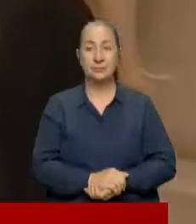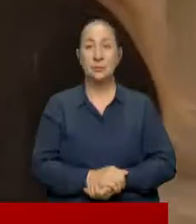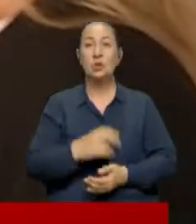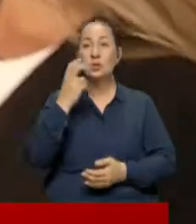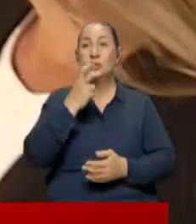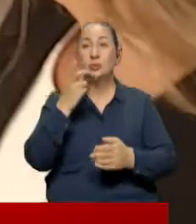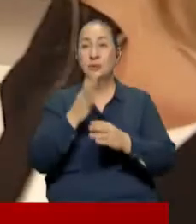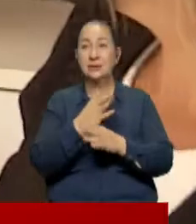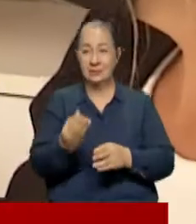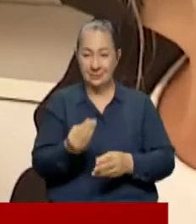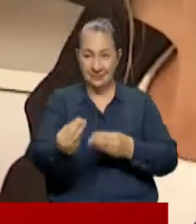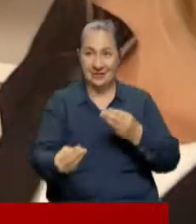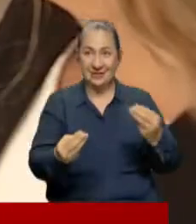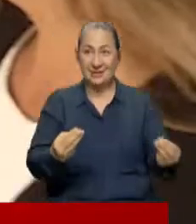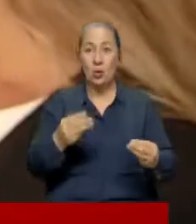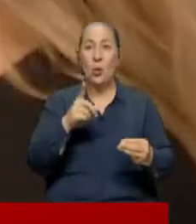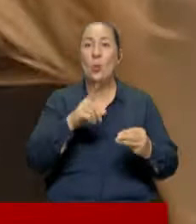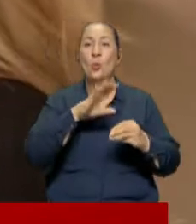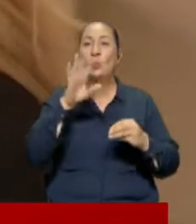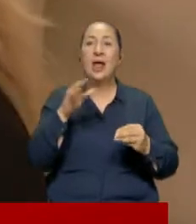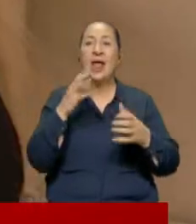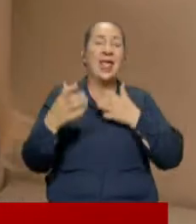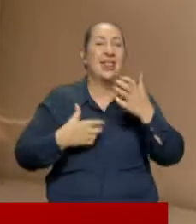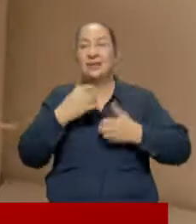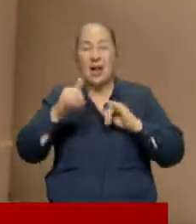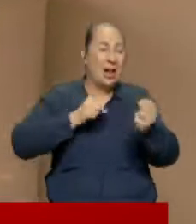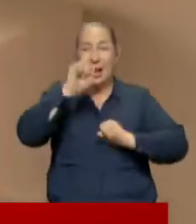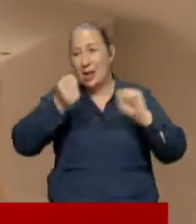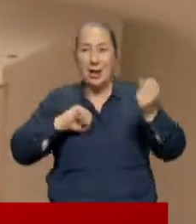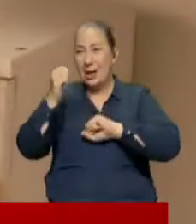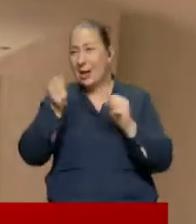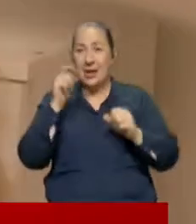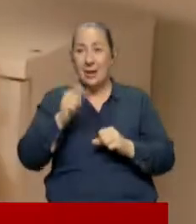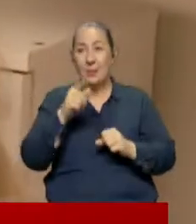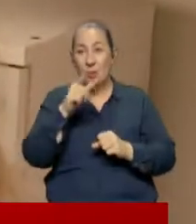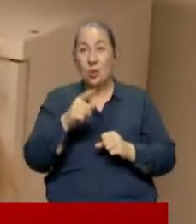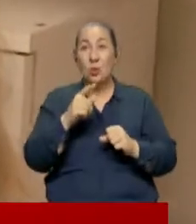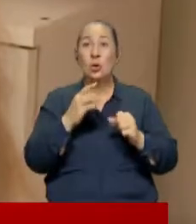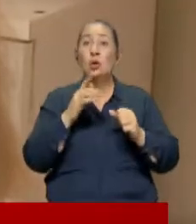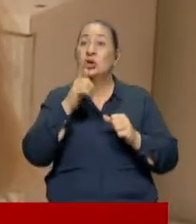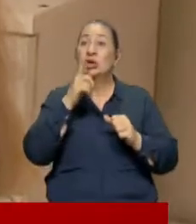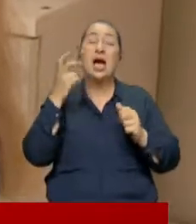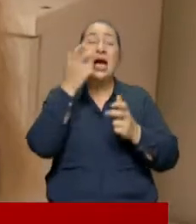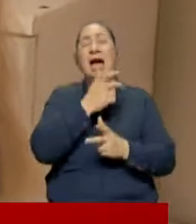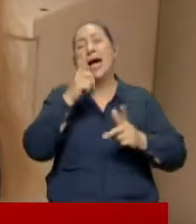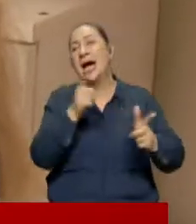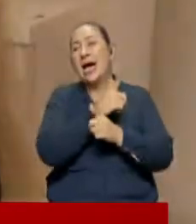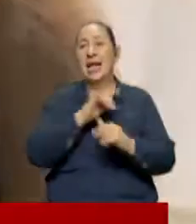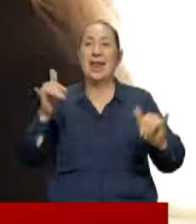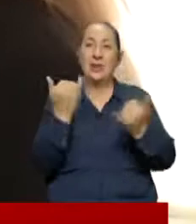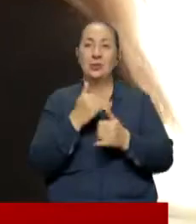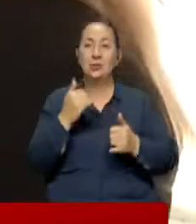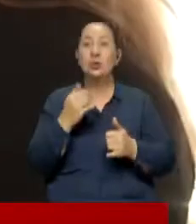Müzik aletlerimizi ellerine verdiğimiz zaman o bütün enerjilerini atmak için bunları mutlaka kullanıyorlar. Yüksek sesle şarkı söylüyoruz ve